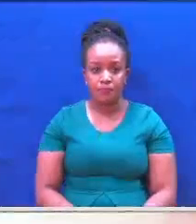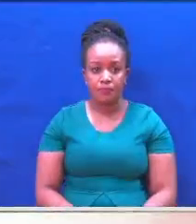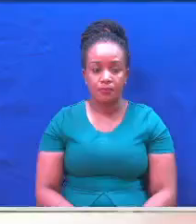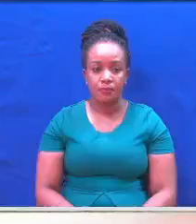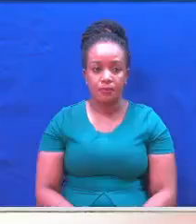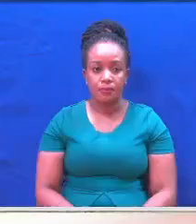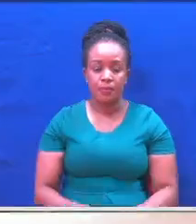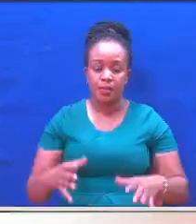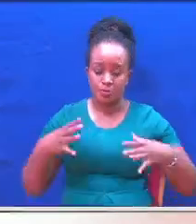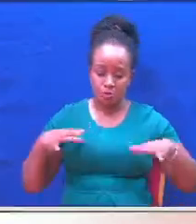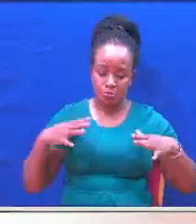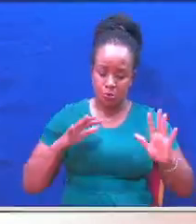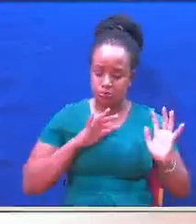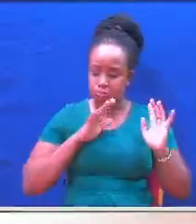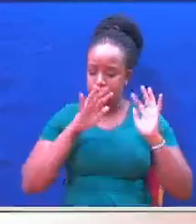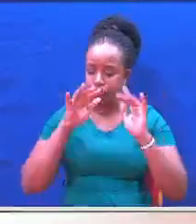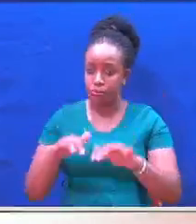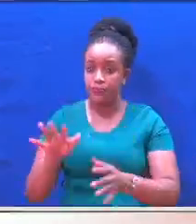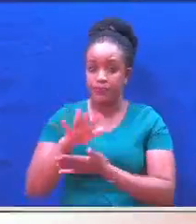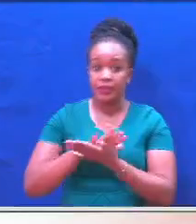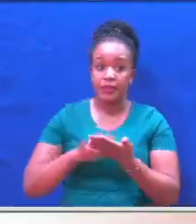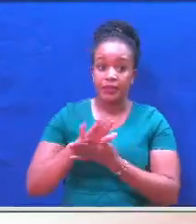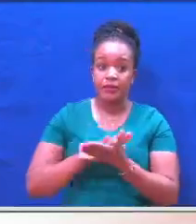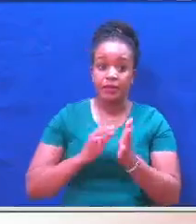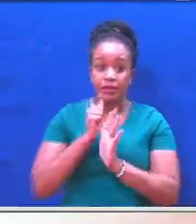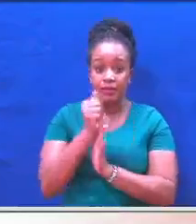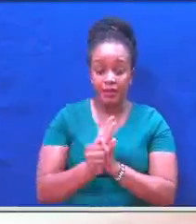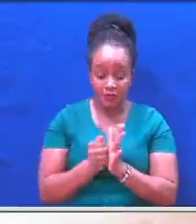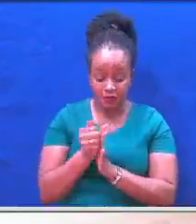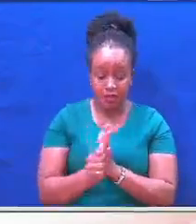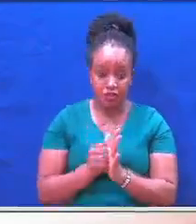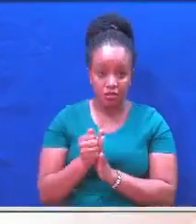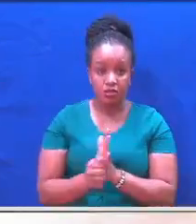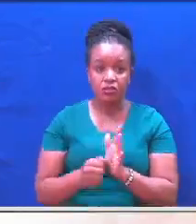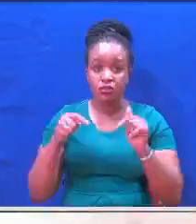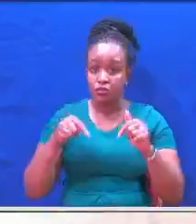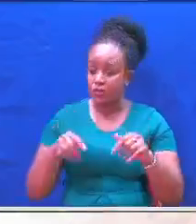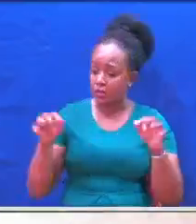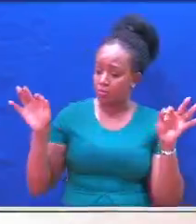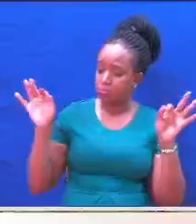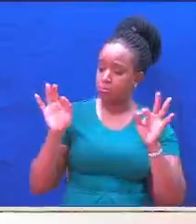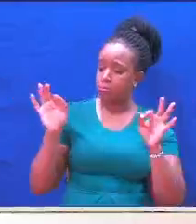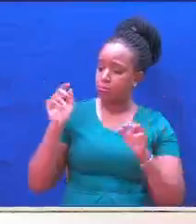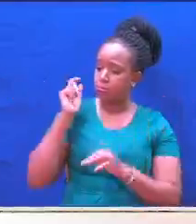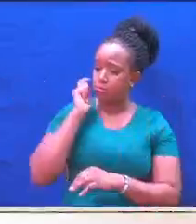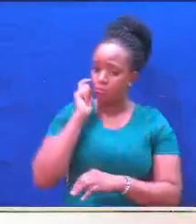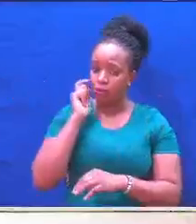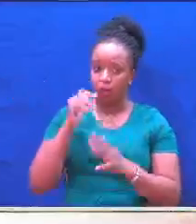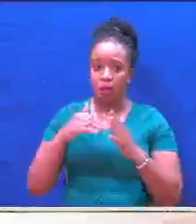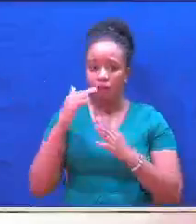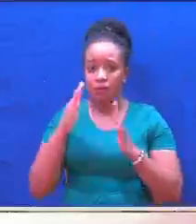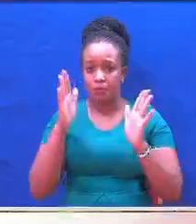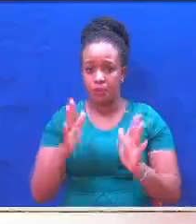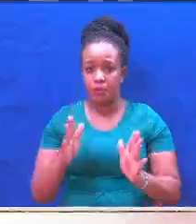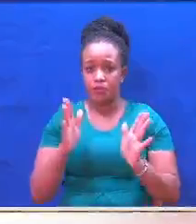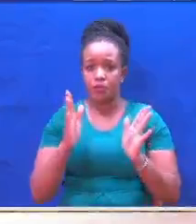Watu walifurika eneo la Merera Naivasha kaunti ya Nakuru Jumapili hii kwa mshangao baada ya mmoja wao